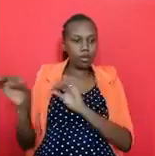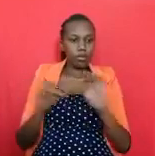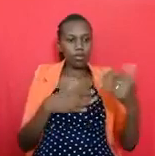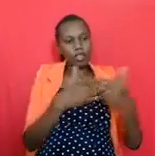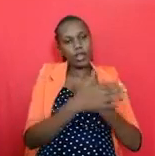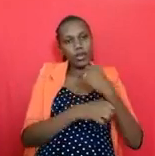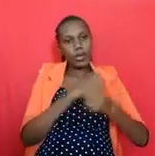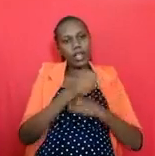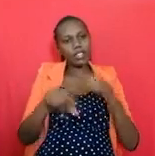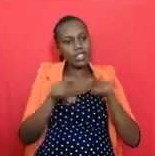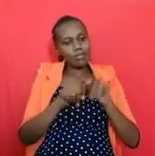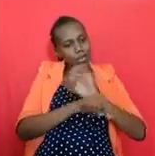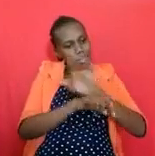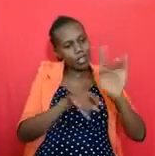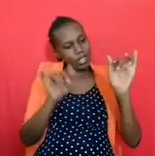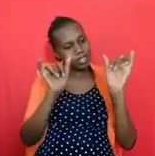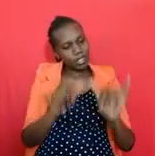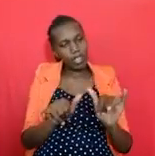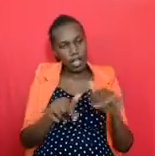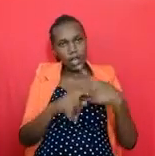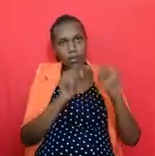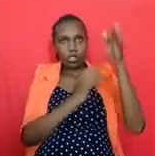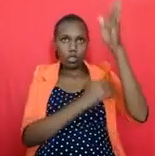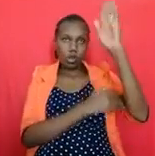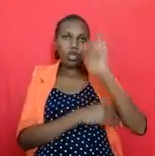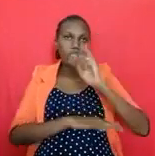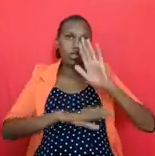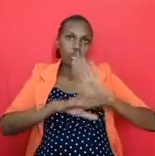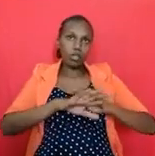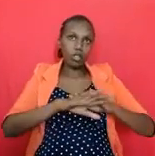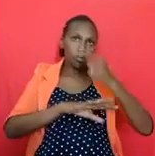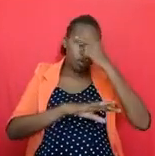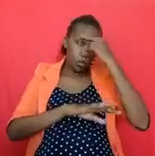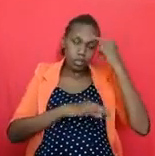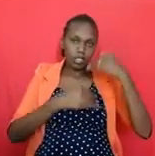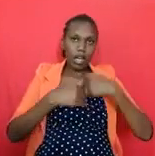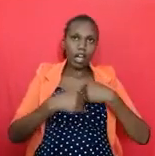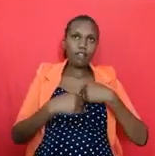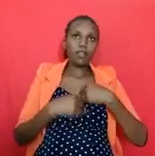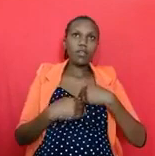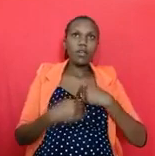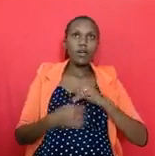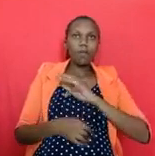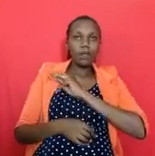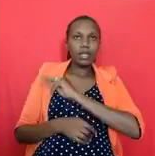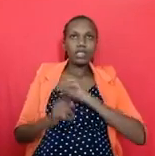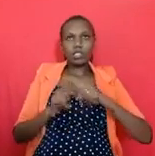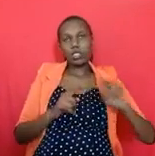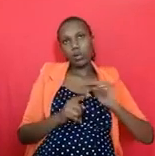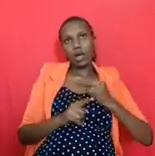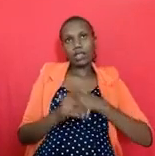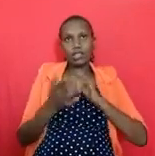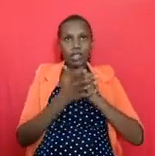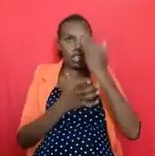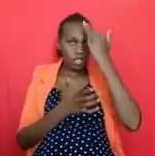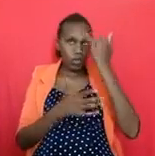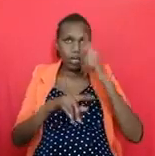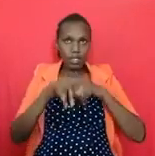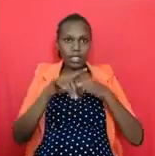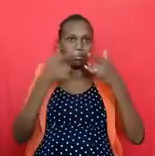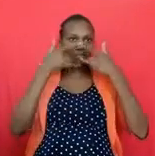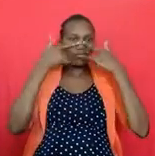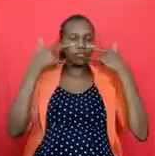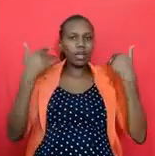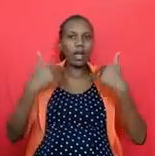korona githi ndikiri kuo no ngai ni mwega tondu ni athiite agituiguaga na nikio no korwo no turoha